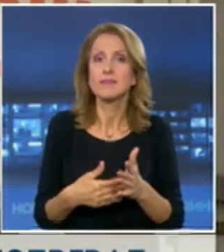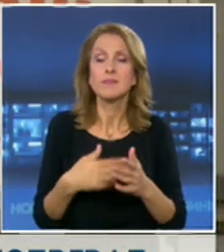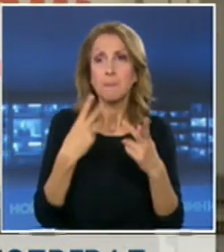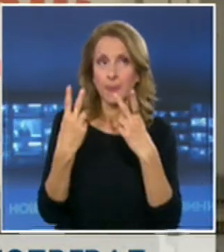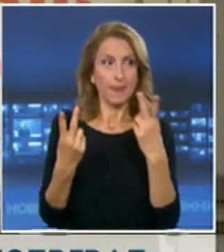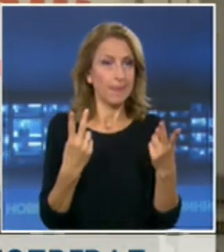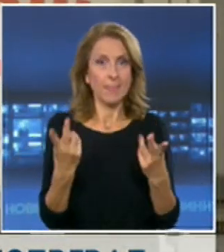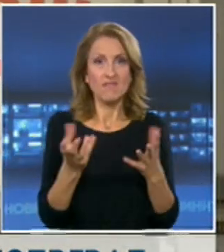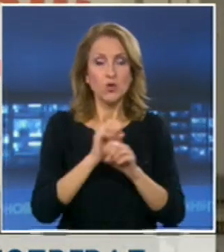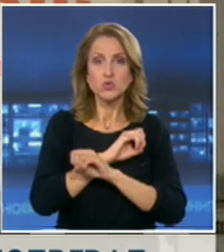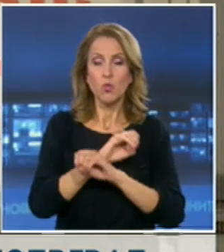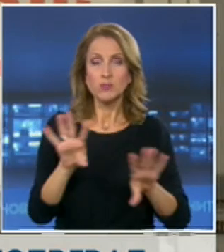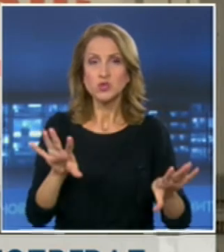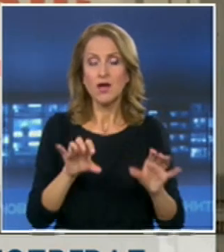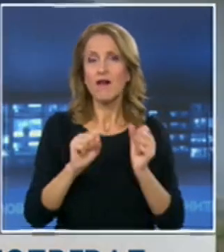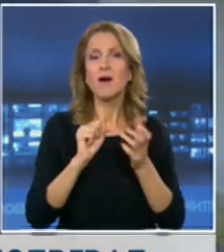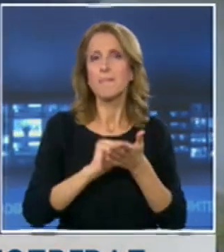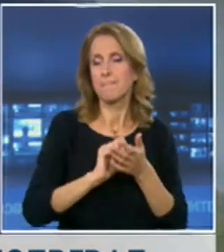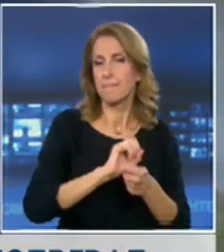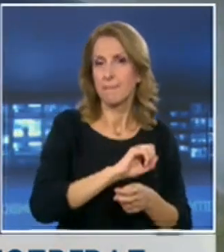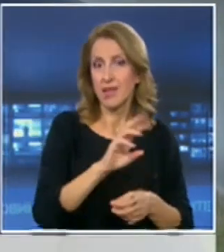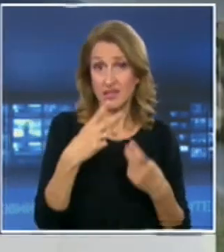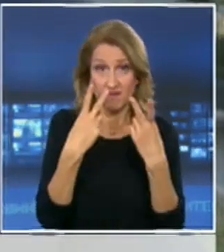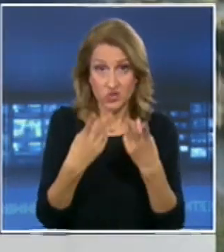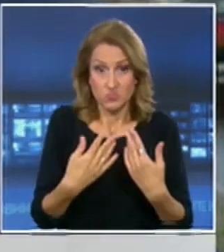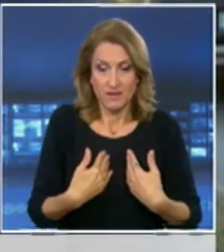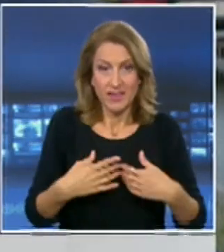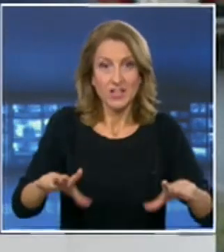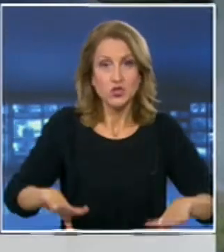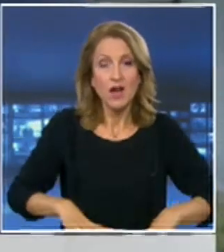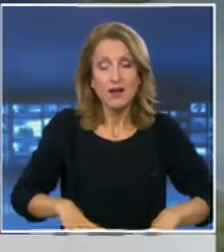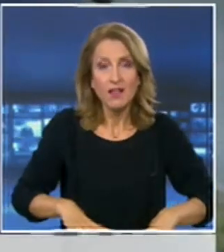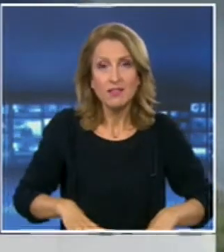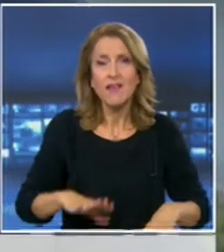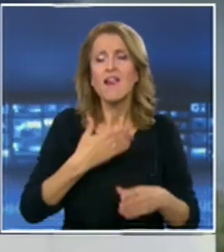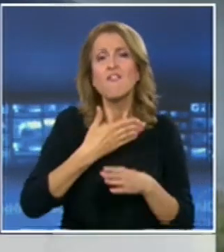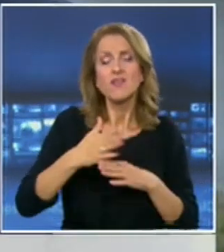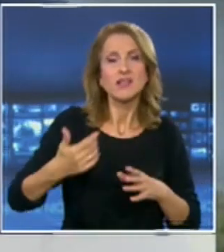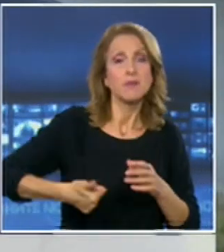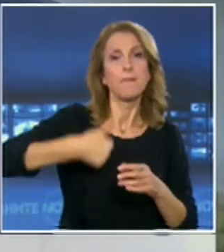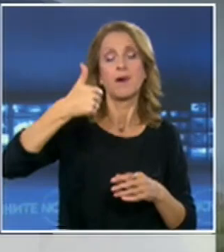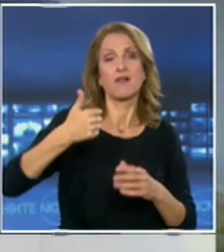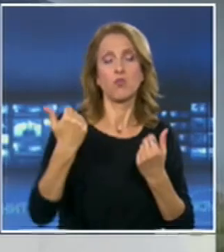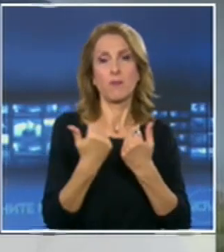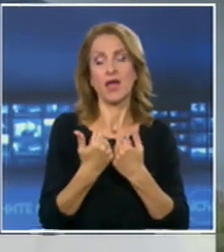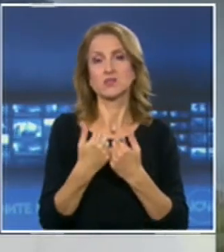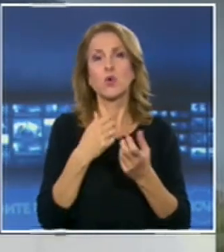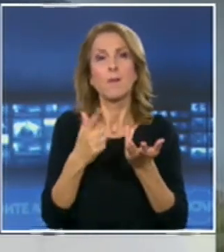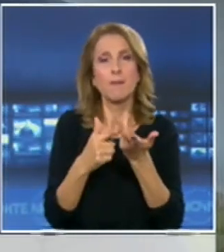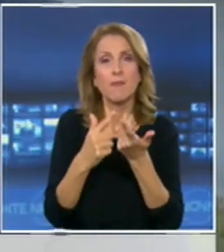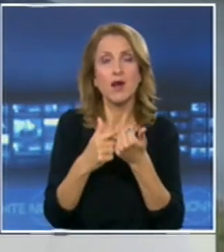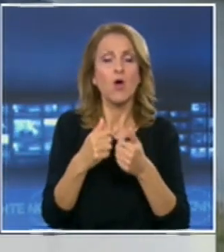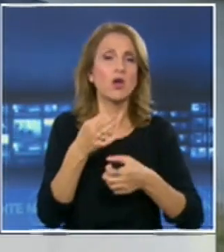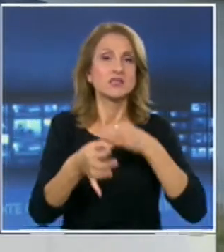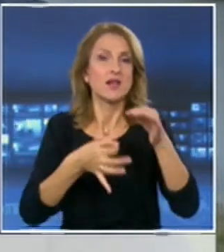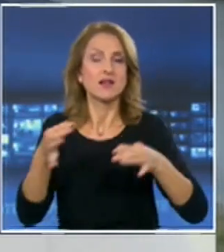разбира се, и в медиите, и това, което виждаме в града се случва. Винаги сме в челото на класациите по броя на заразени.